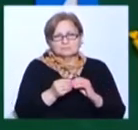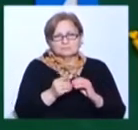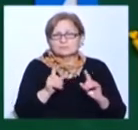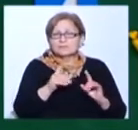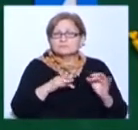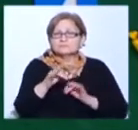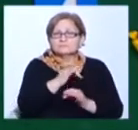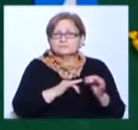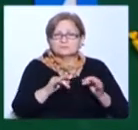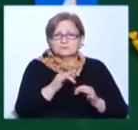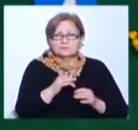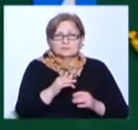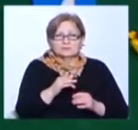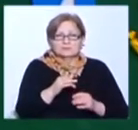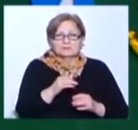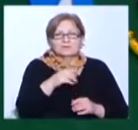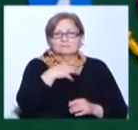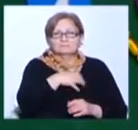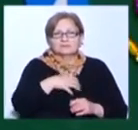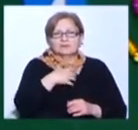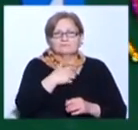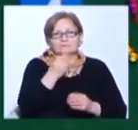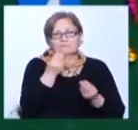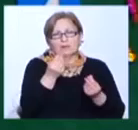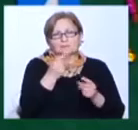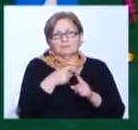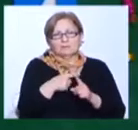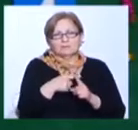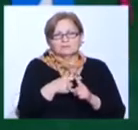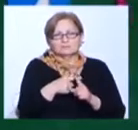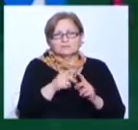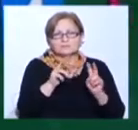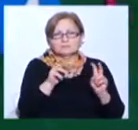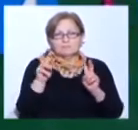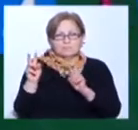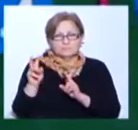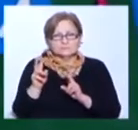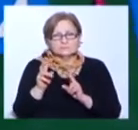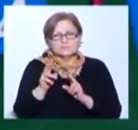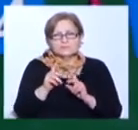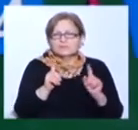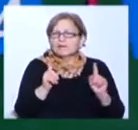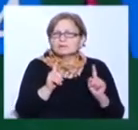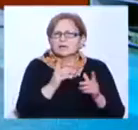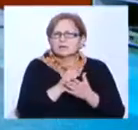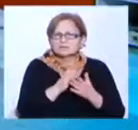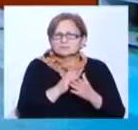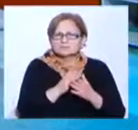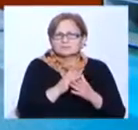რაზე ვისაუბრეთ? ვისაუბრეთ თავარ მათემატიკურ სიმბოლოებზე. რომელი იყო ეს